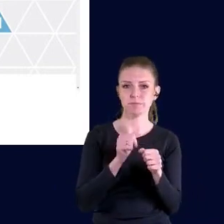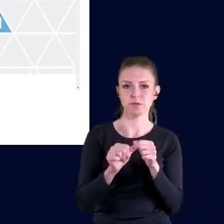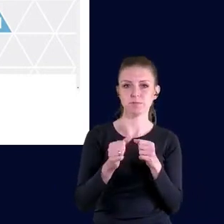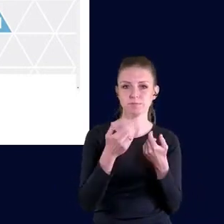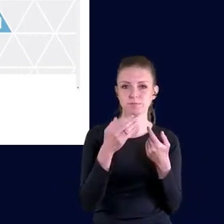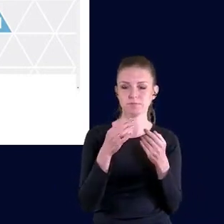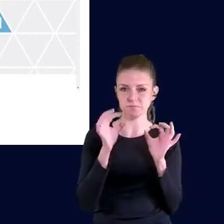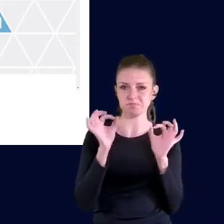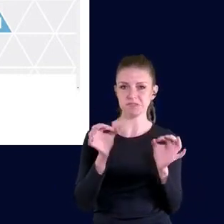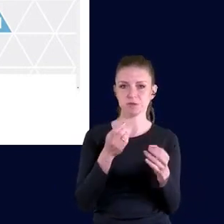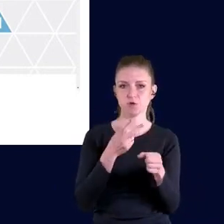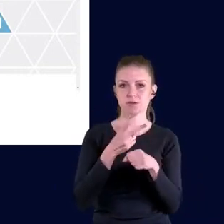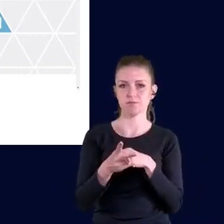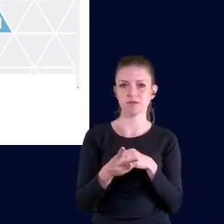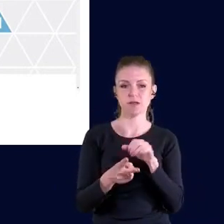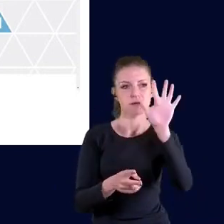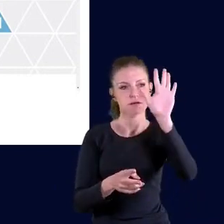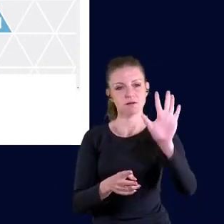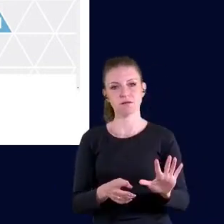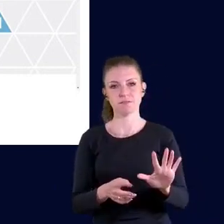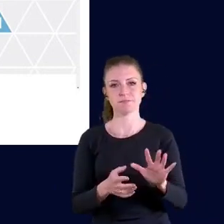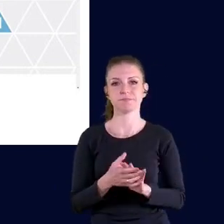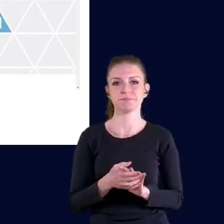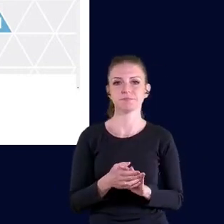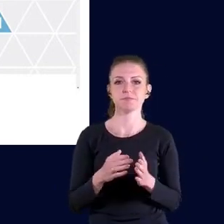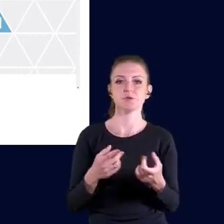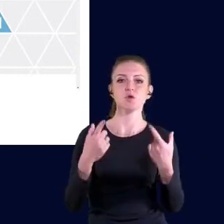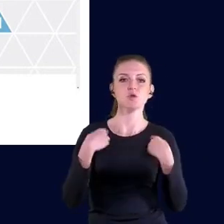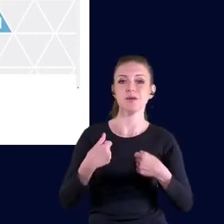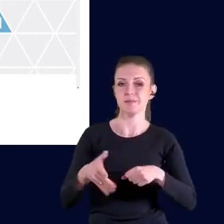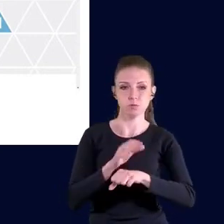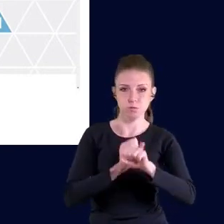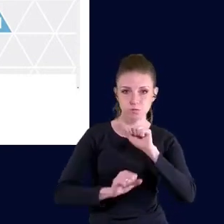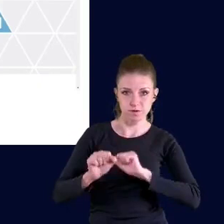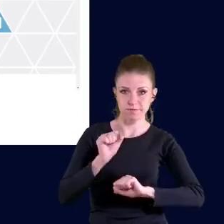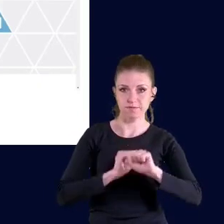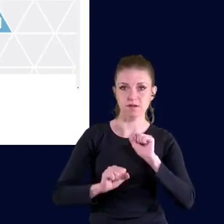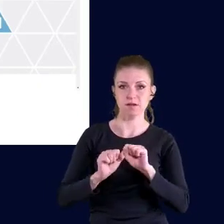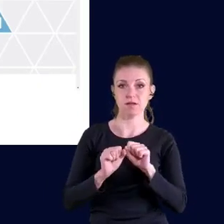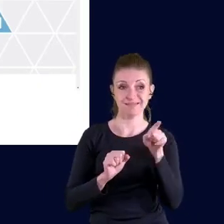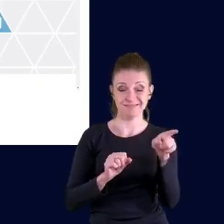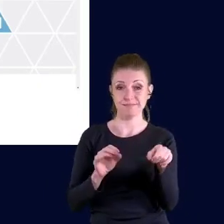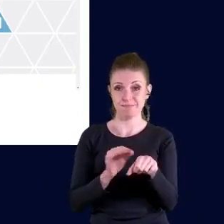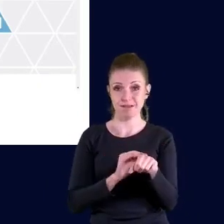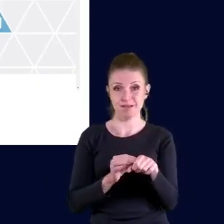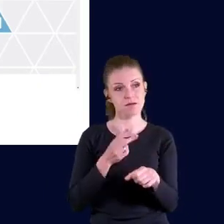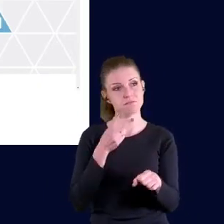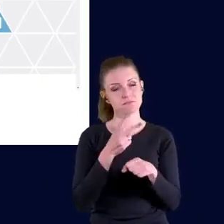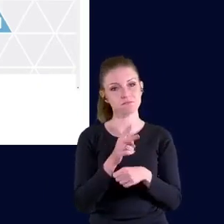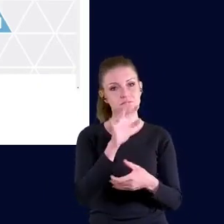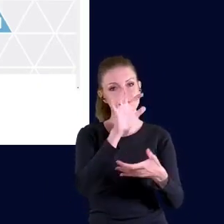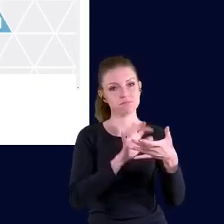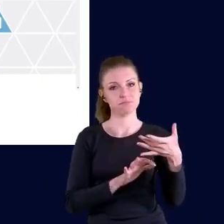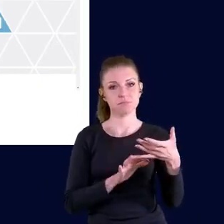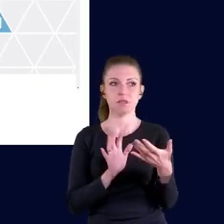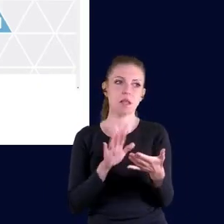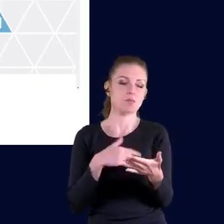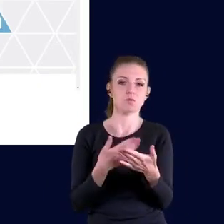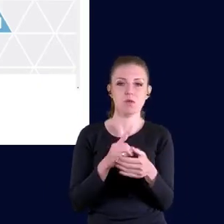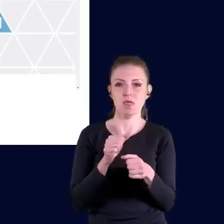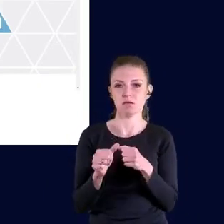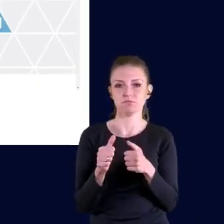ta strona nie będzie dostępna No to osoba z niepełnosprawnością do tego materiału do tego tekstu nawet jeśli on będzie